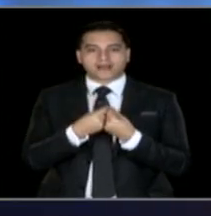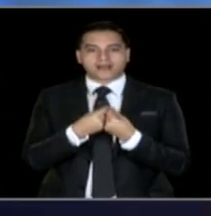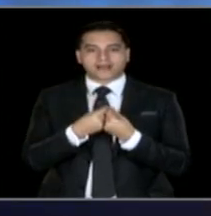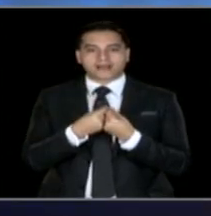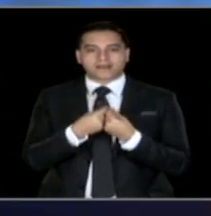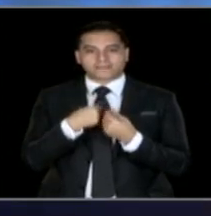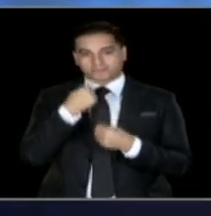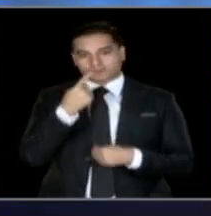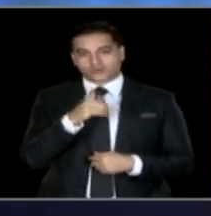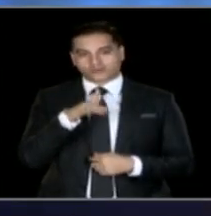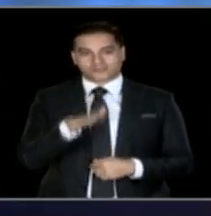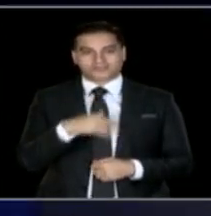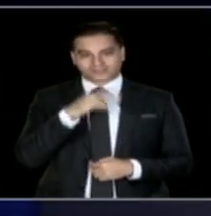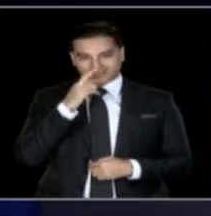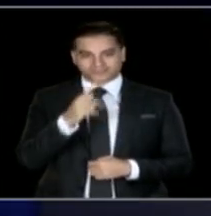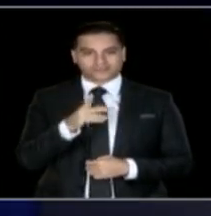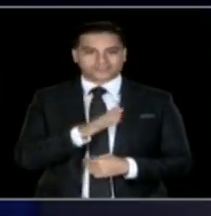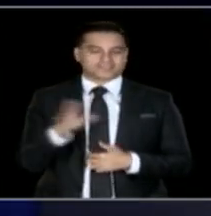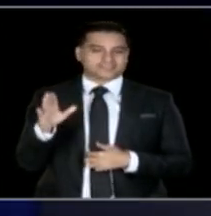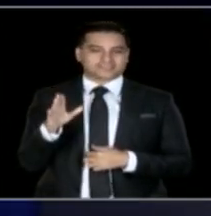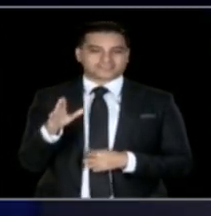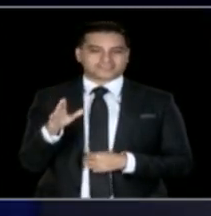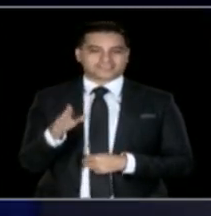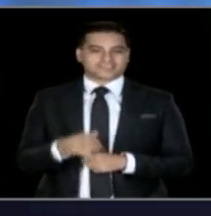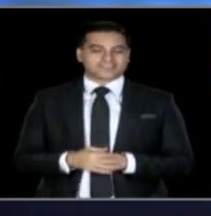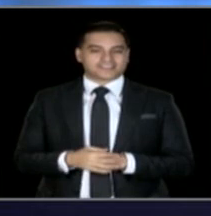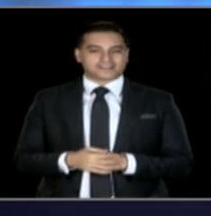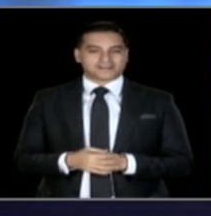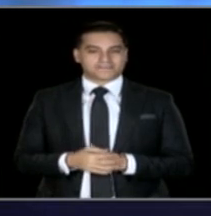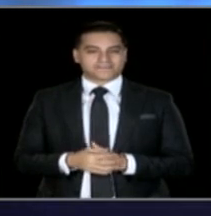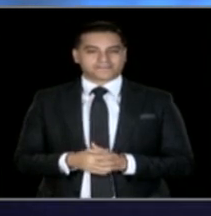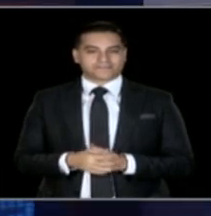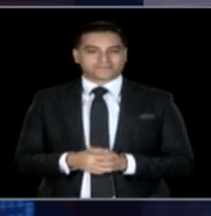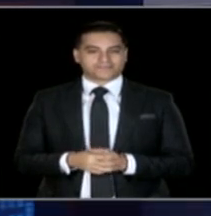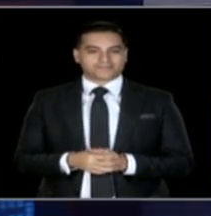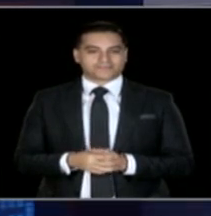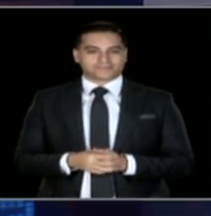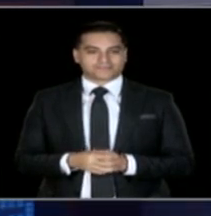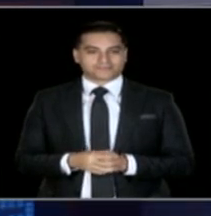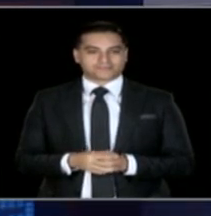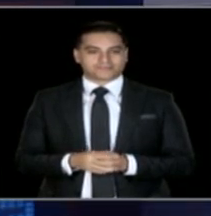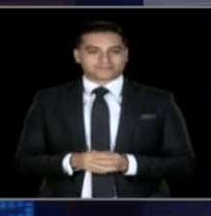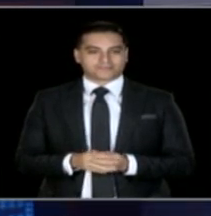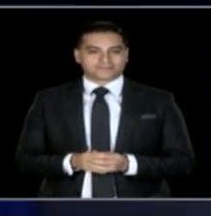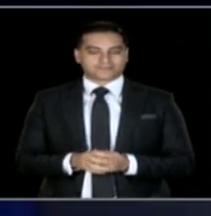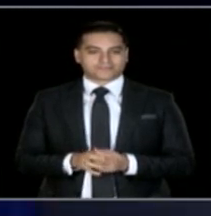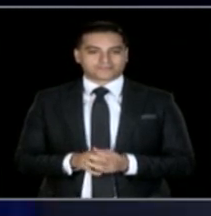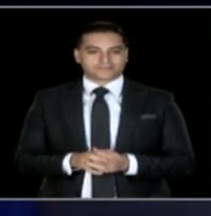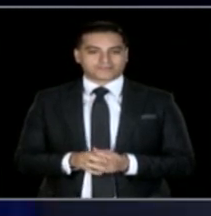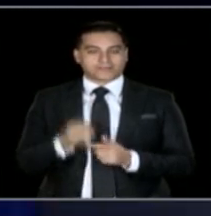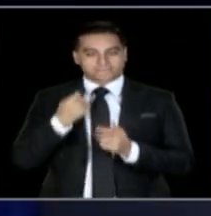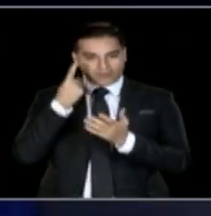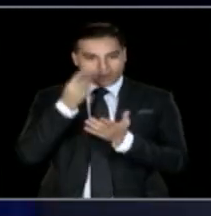ايه؟ مش هقول خلاص كده، ما اقدرش اقول جبال ايه، لان كده مش هيبقى فير شانس ان انا اقول لك معلومه